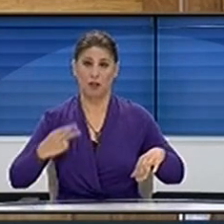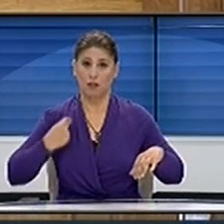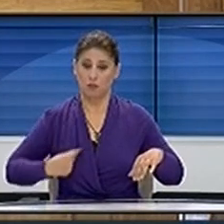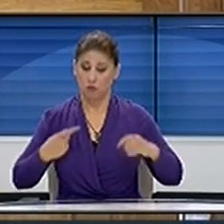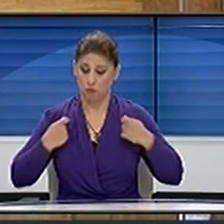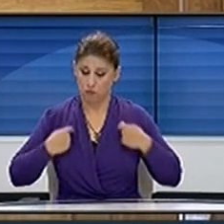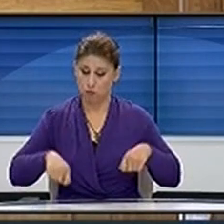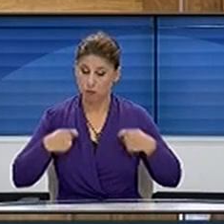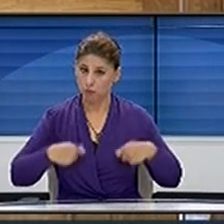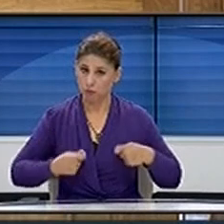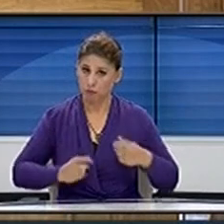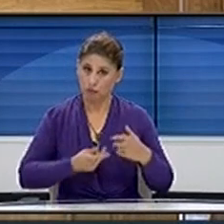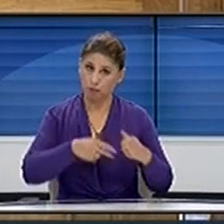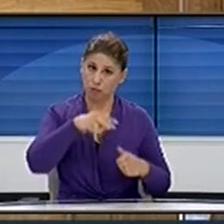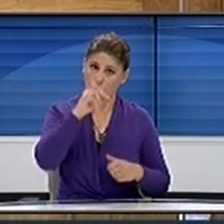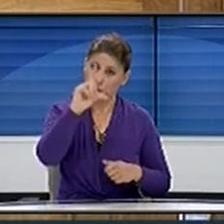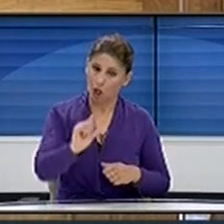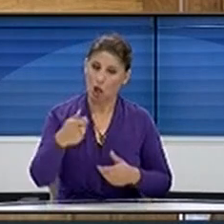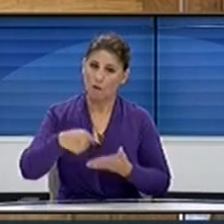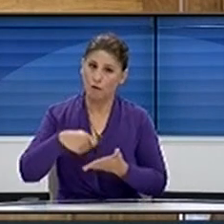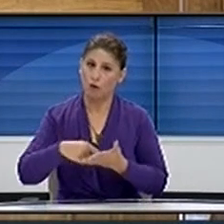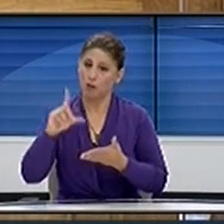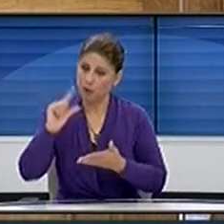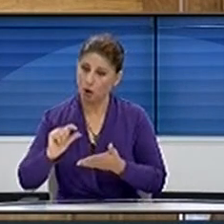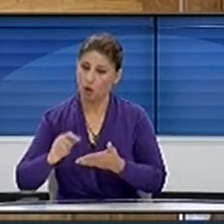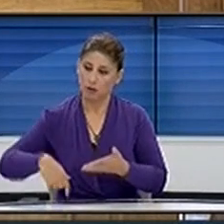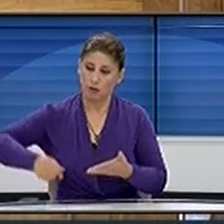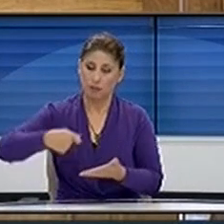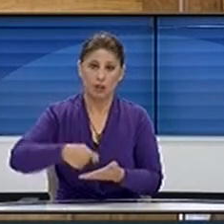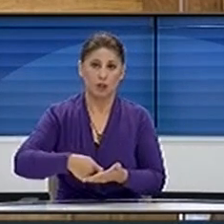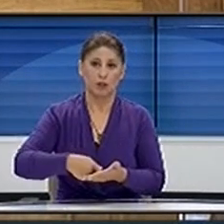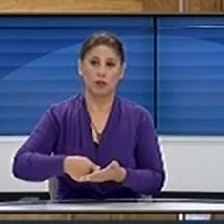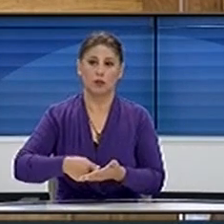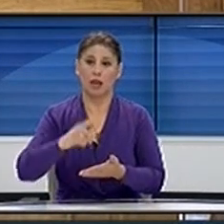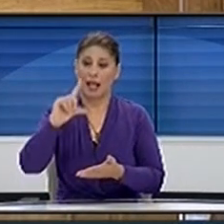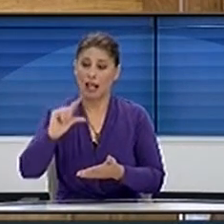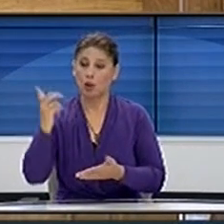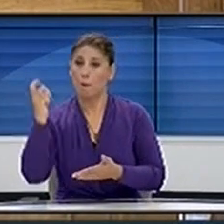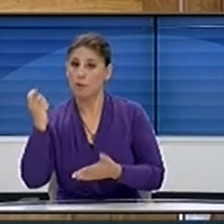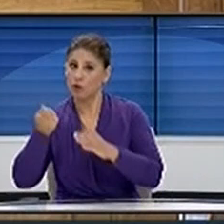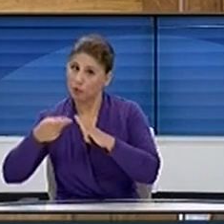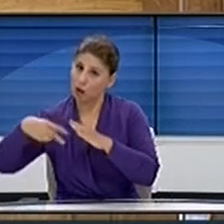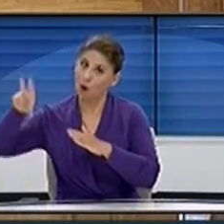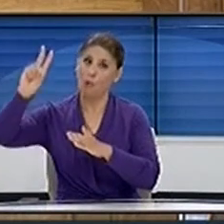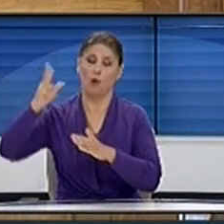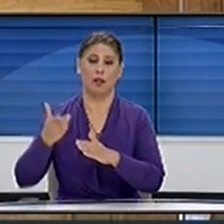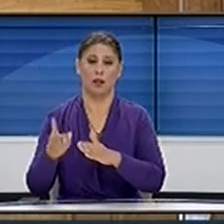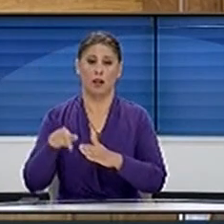ανεργία, λιγότεροι φόροι, λιγότερες εισφορές, μεγαλύτερος κατώτατος μισθός σε